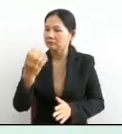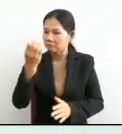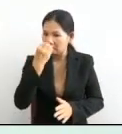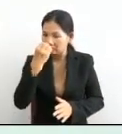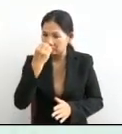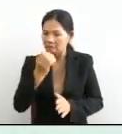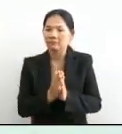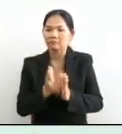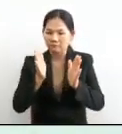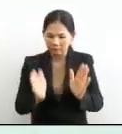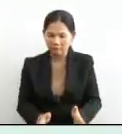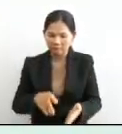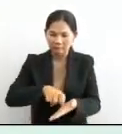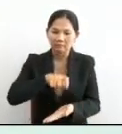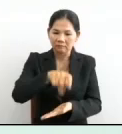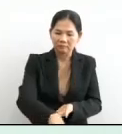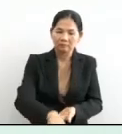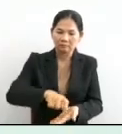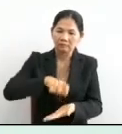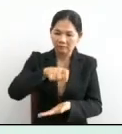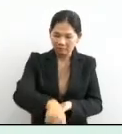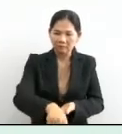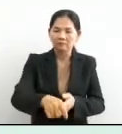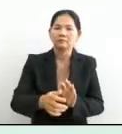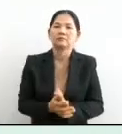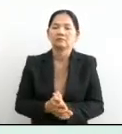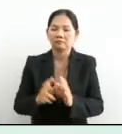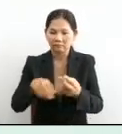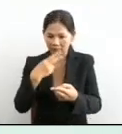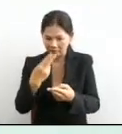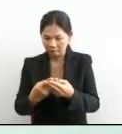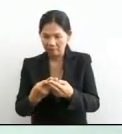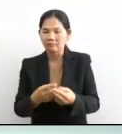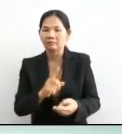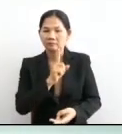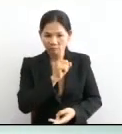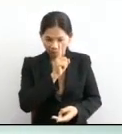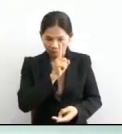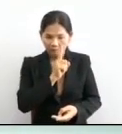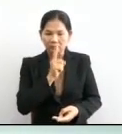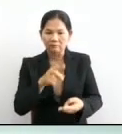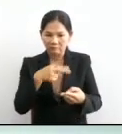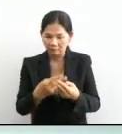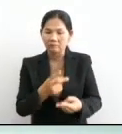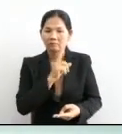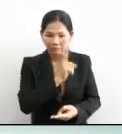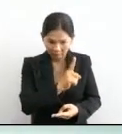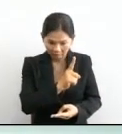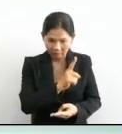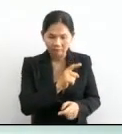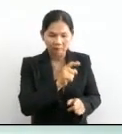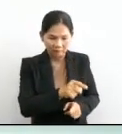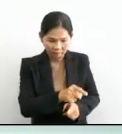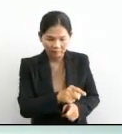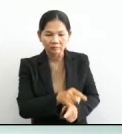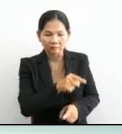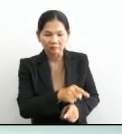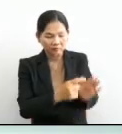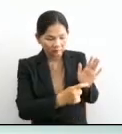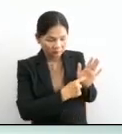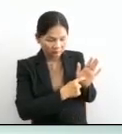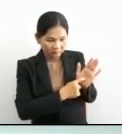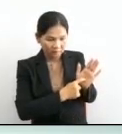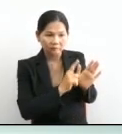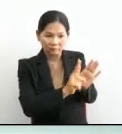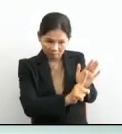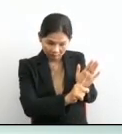cá xét cỏ chà chấm chà cái lại chầm lại ní con đã lấy mùi máu chà con đã lấy muối chấm con sẽ xế tha quần